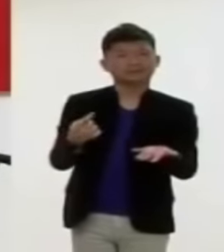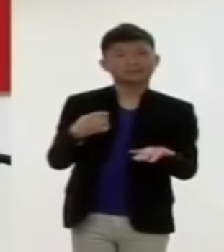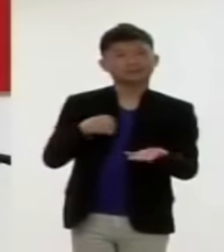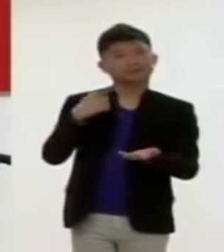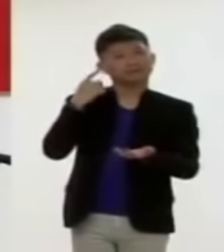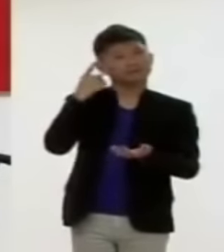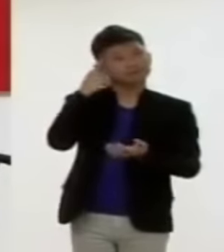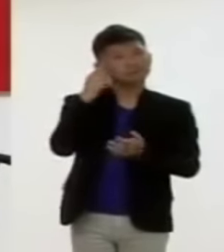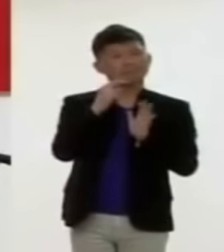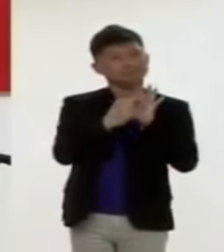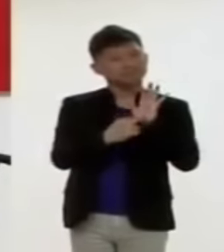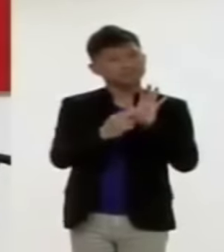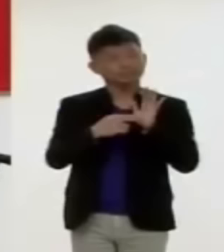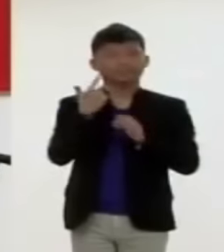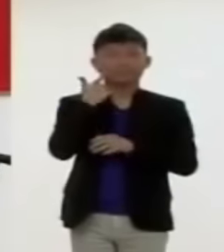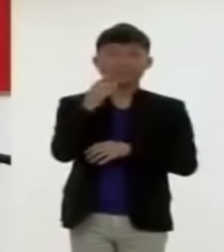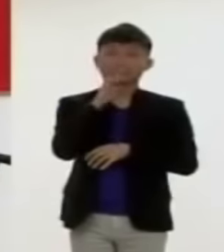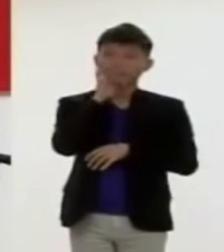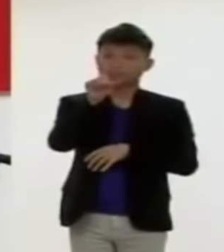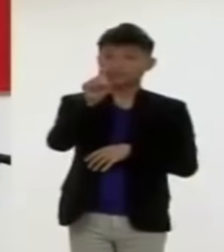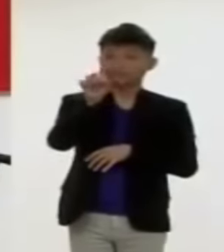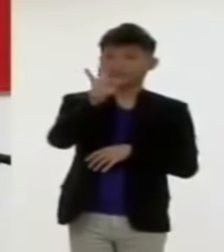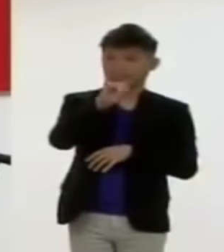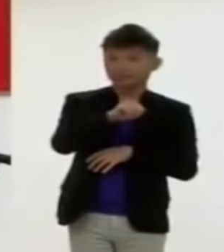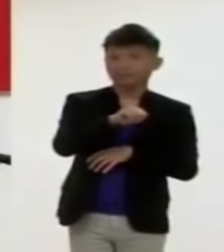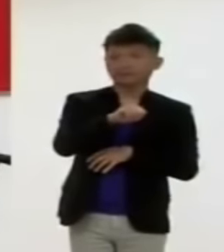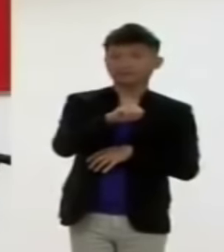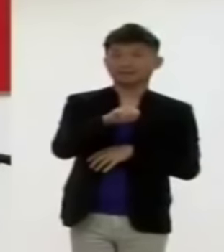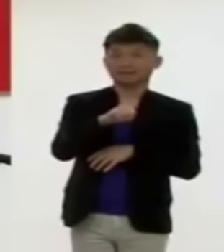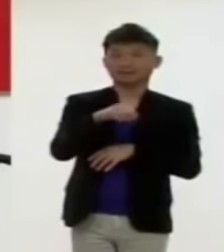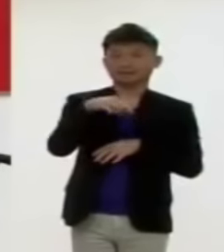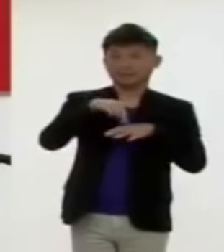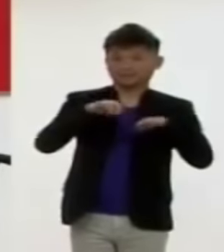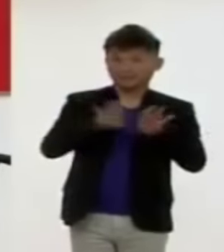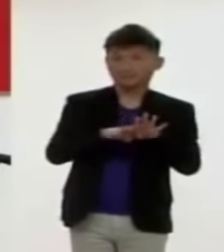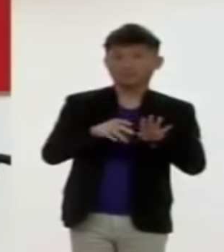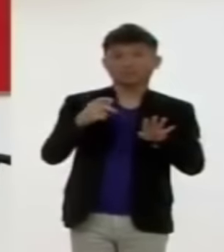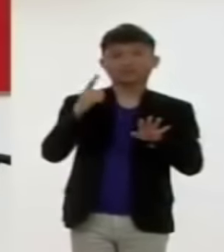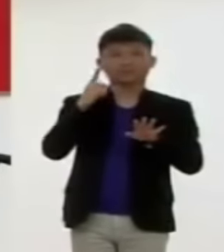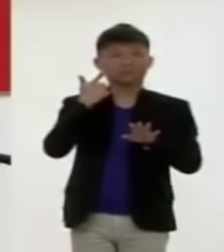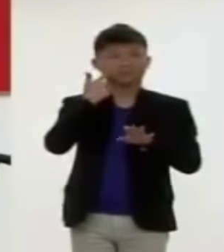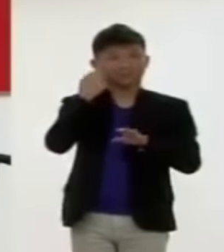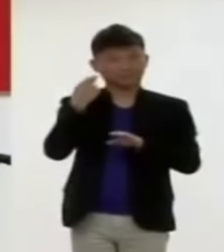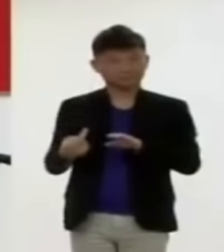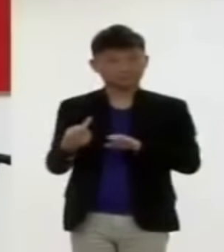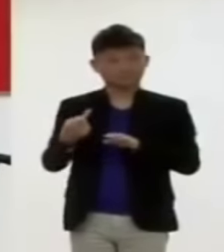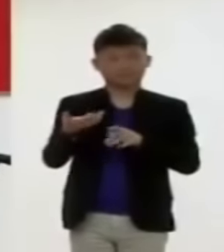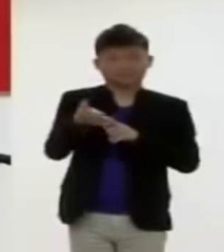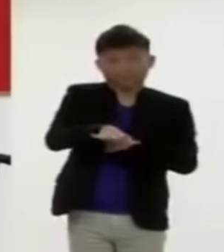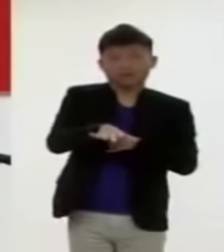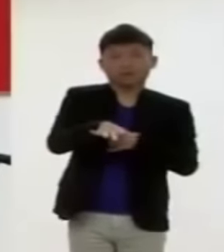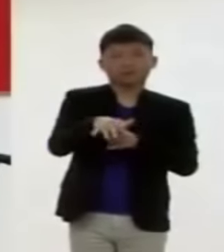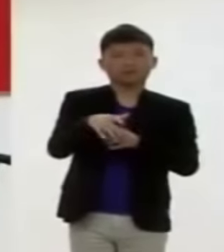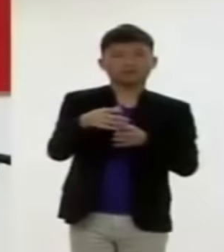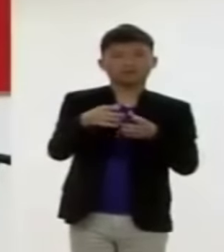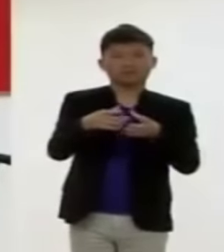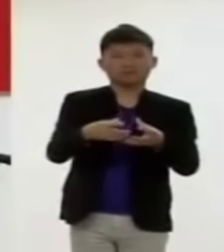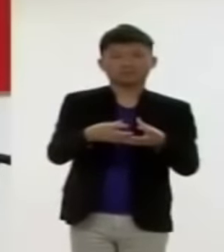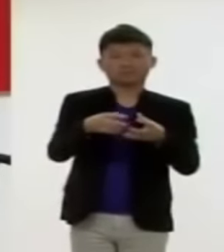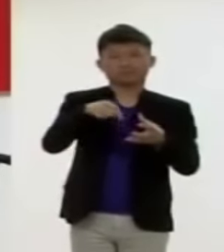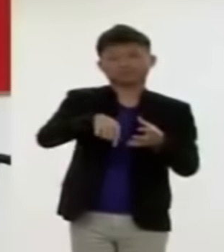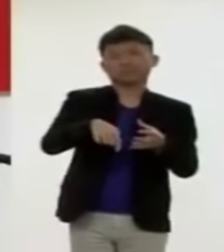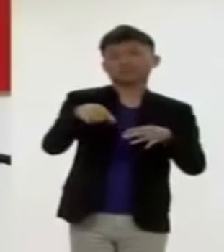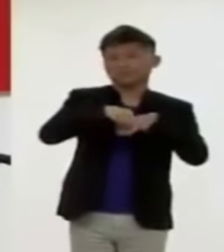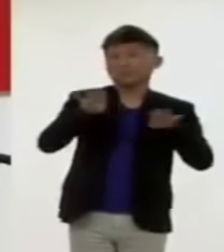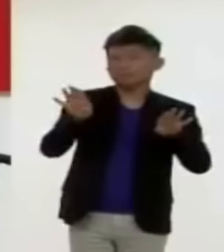爸10几岁的时候在金门，我叔叔去世他的骨灰在金门，我在金门念书。所以请大